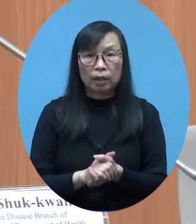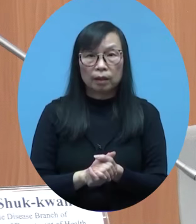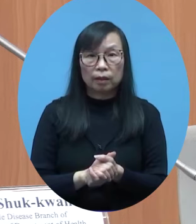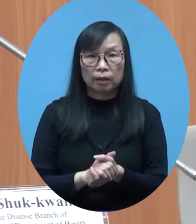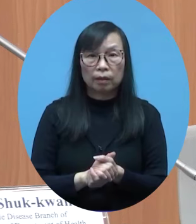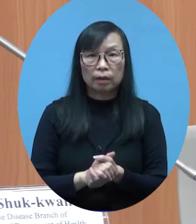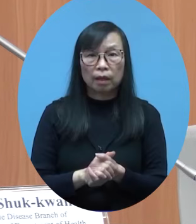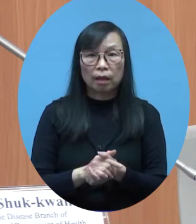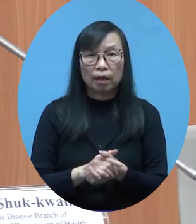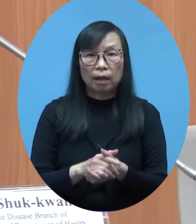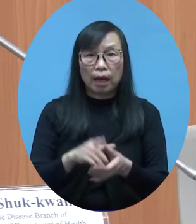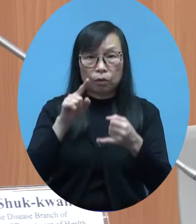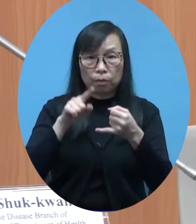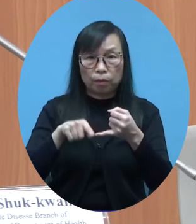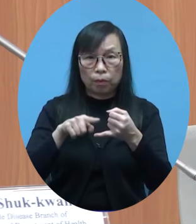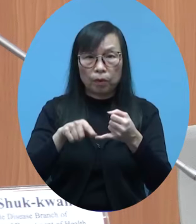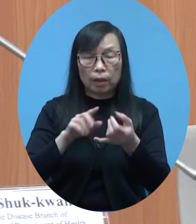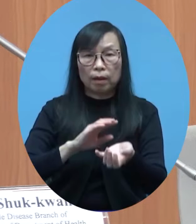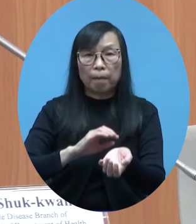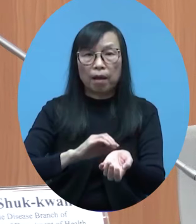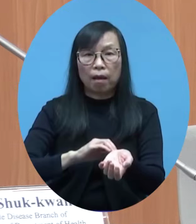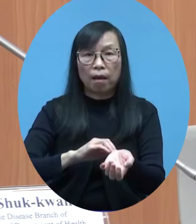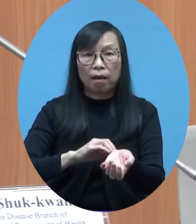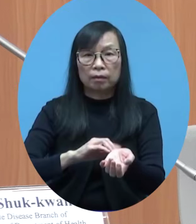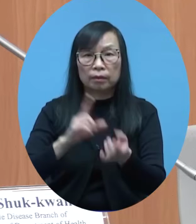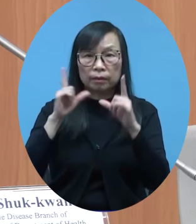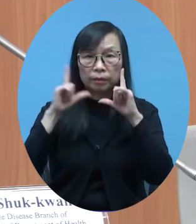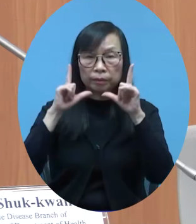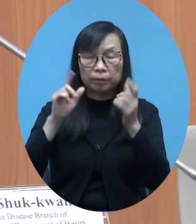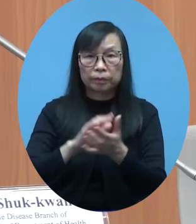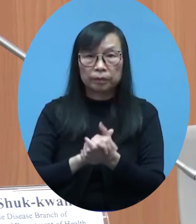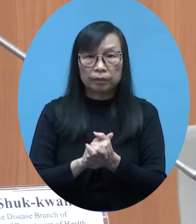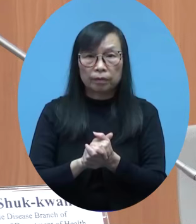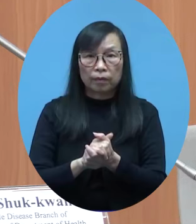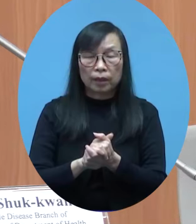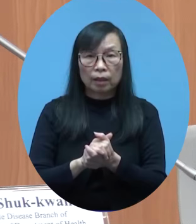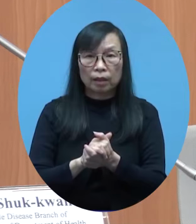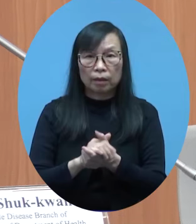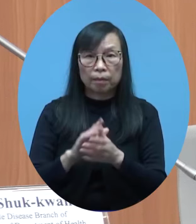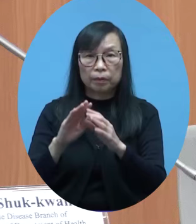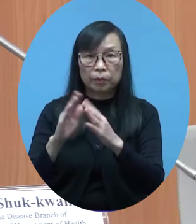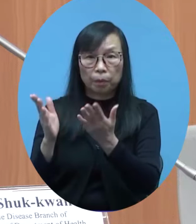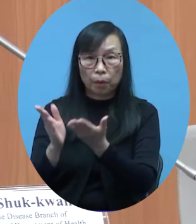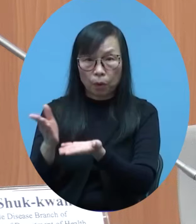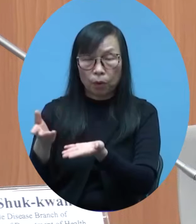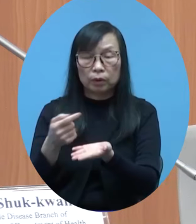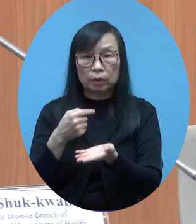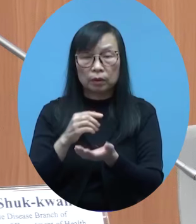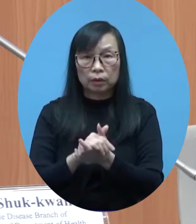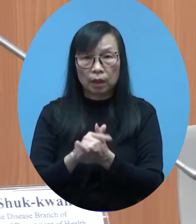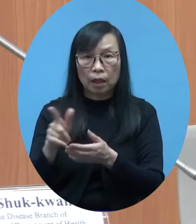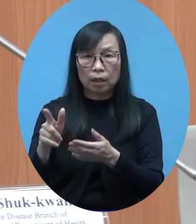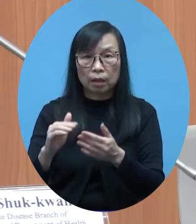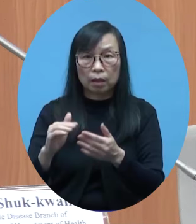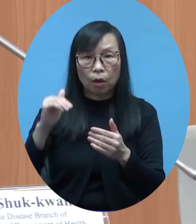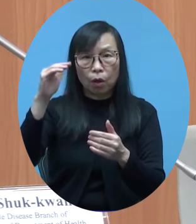有一啲即係末期嘅即係病症啦。咁所以咧，整體咧佢哋都係比即係需要多即係高量